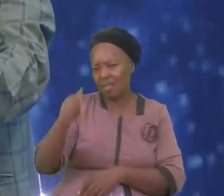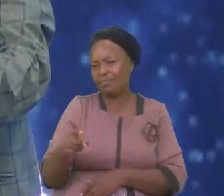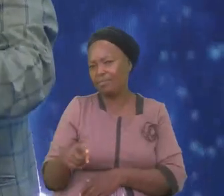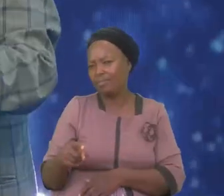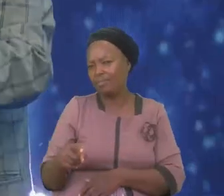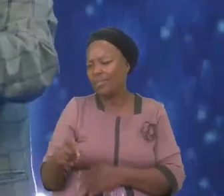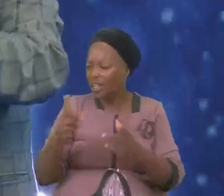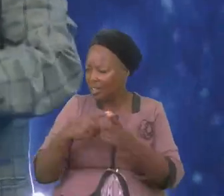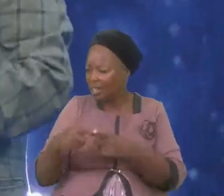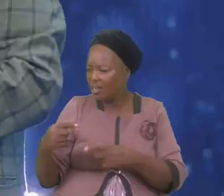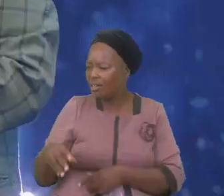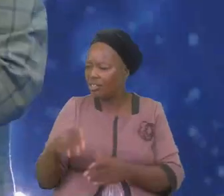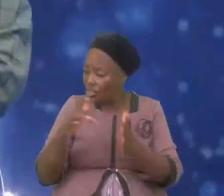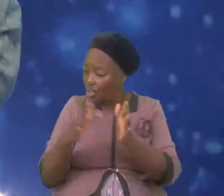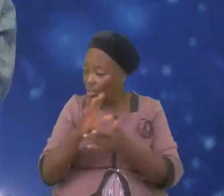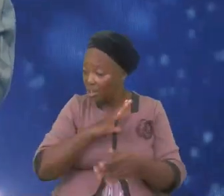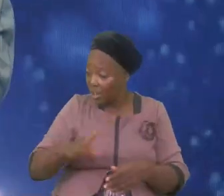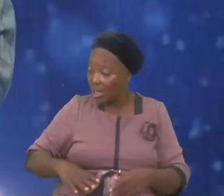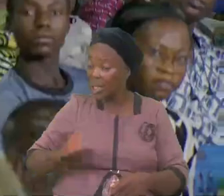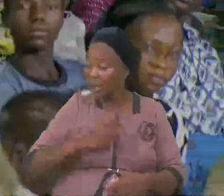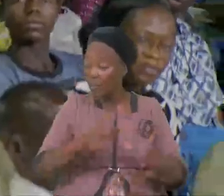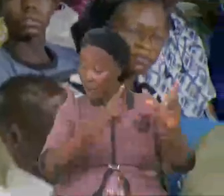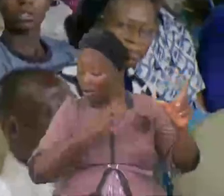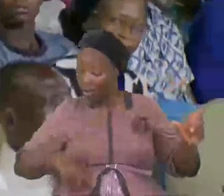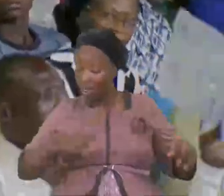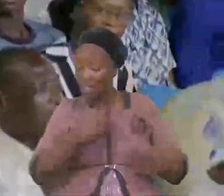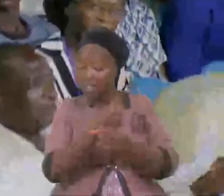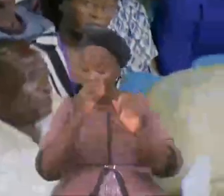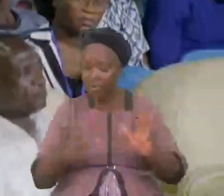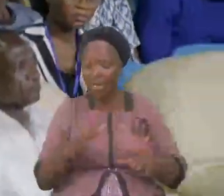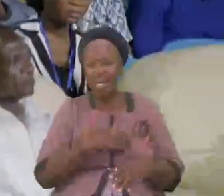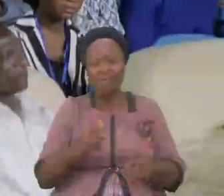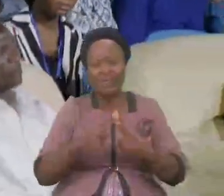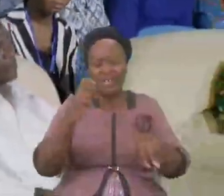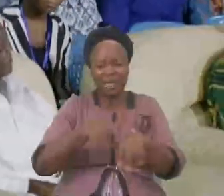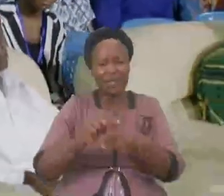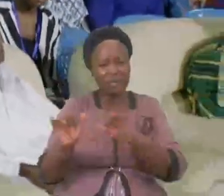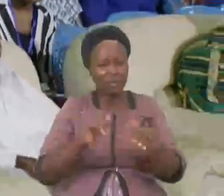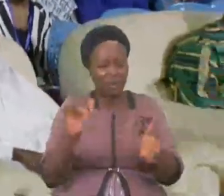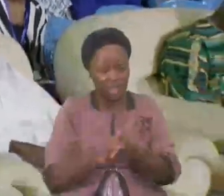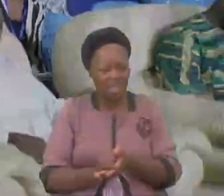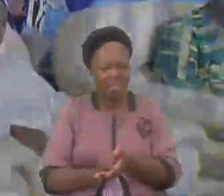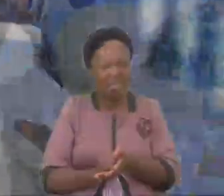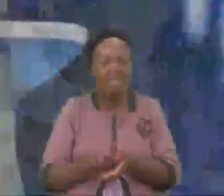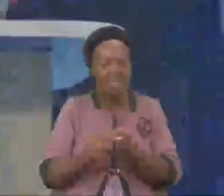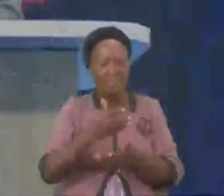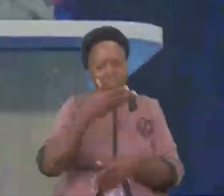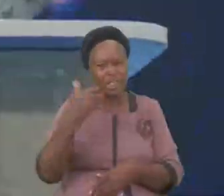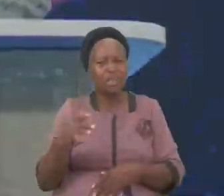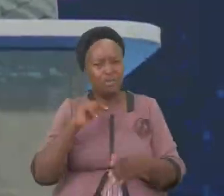Jésus-Christ comme notre Seigneur et Sauveur. Et dès que nous le faisons, cette meilleure chose va